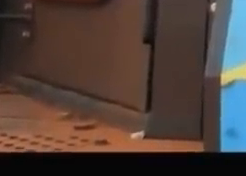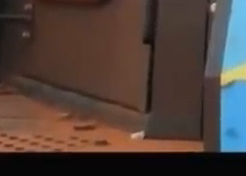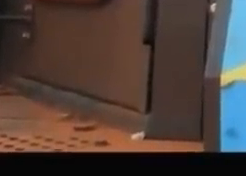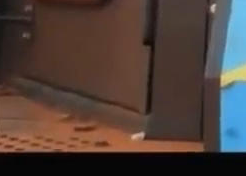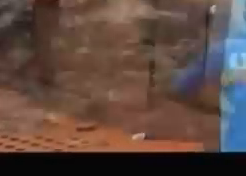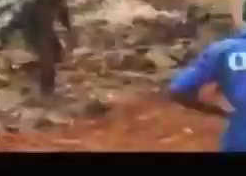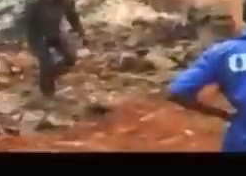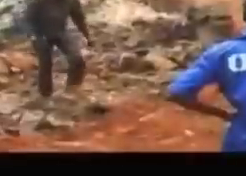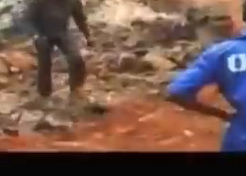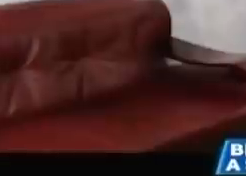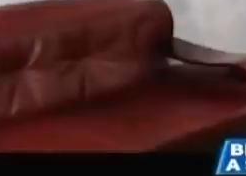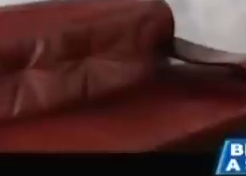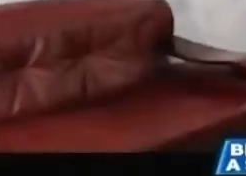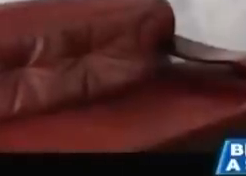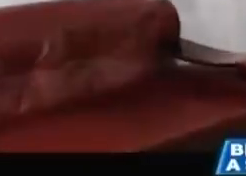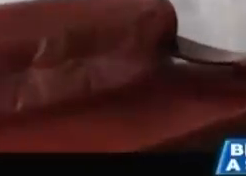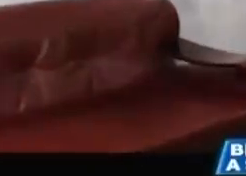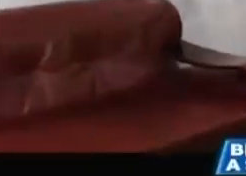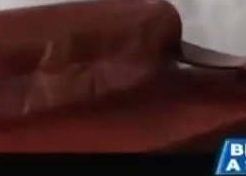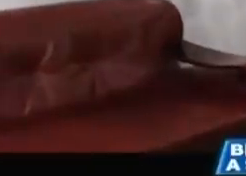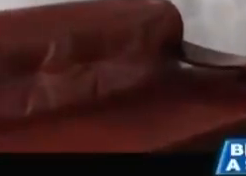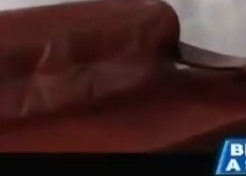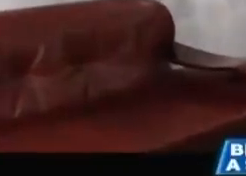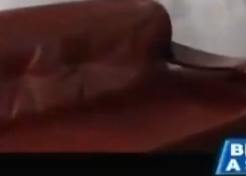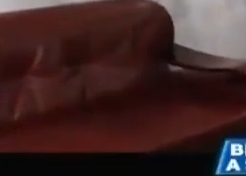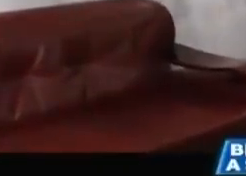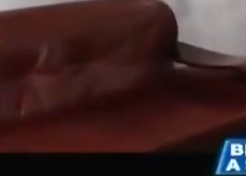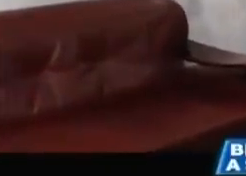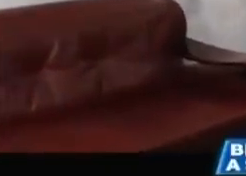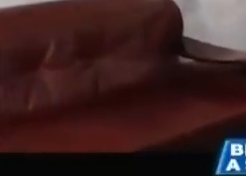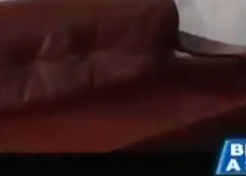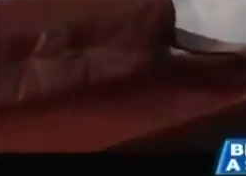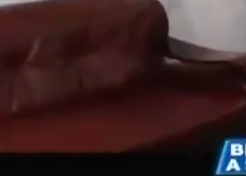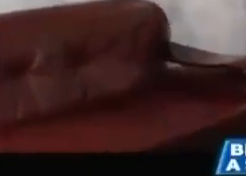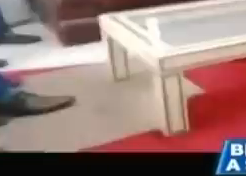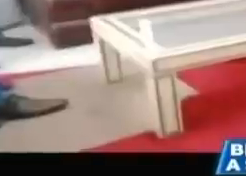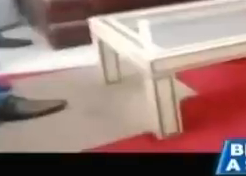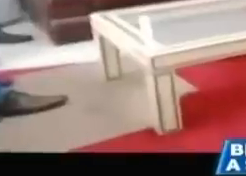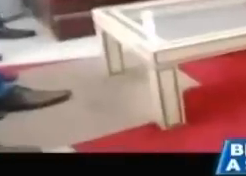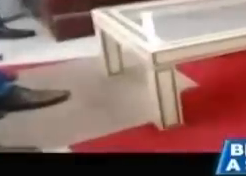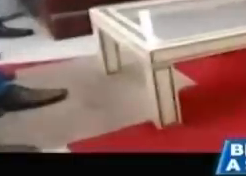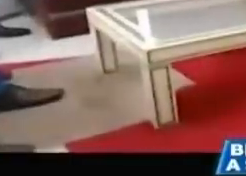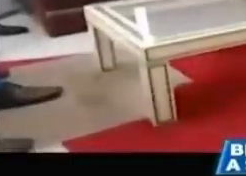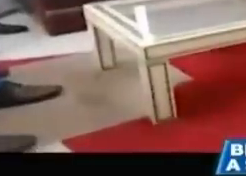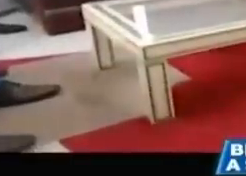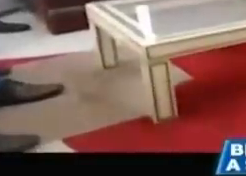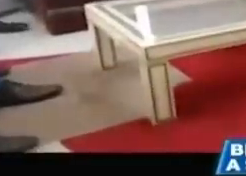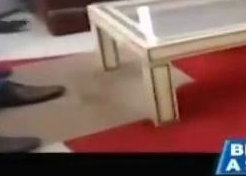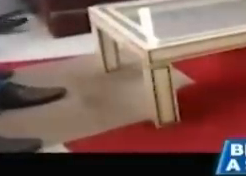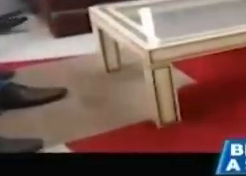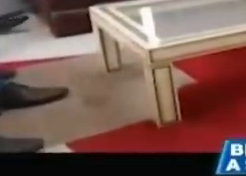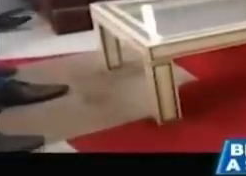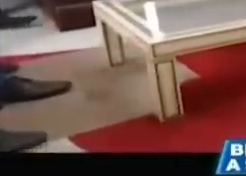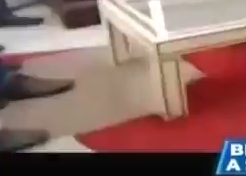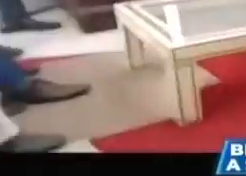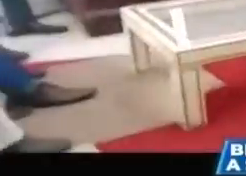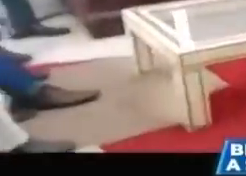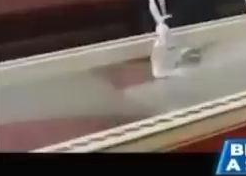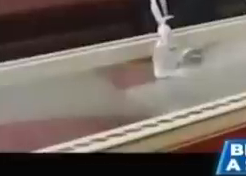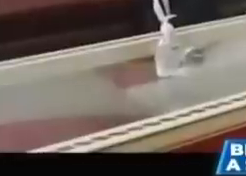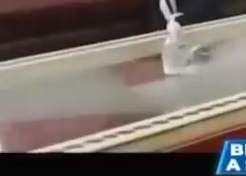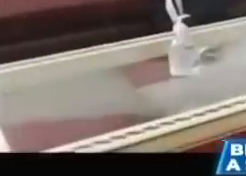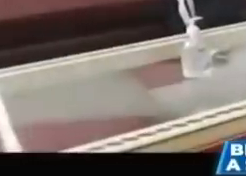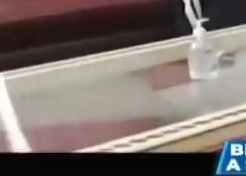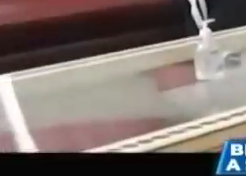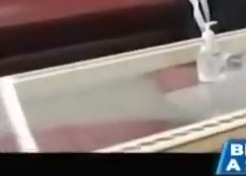nation. Bientôt, la réhabilitation du centre de formation professionnelle de Kinzimba dans le territoire de Massissi-Assaké, mise à sac